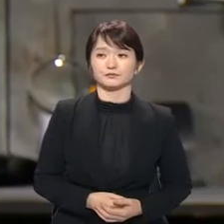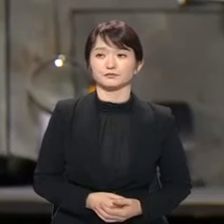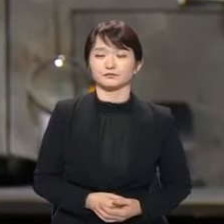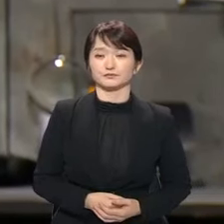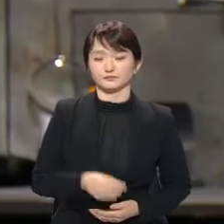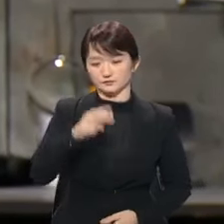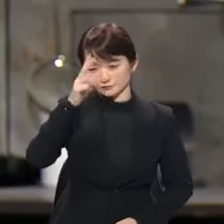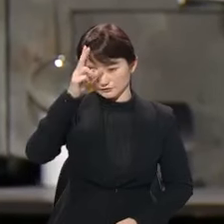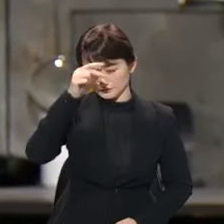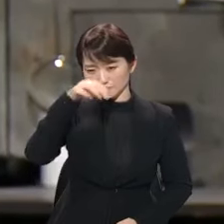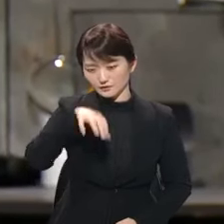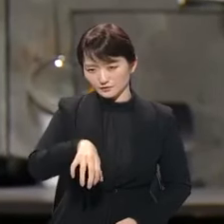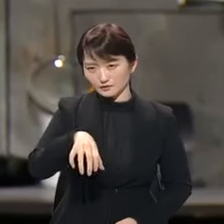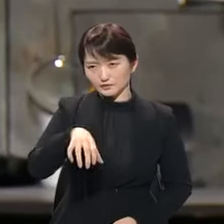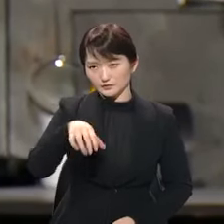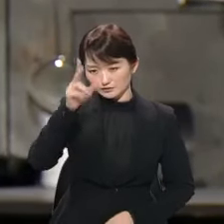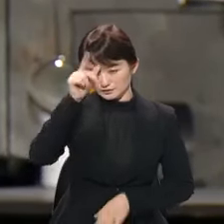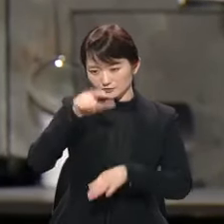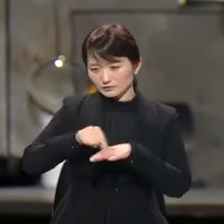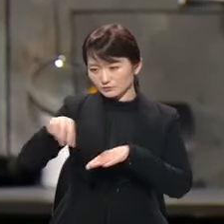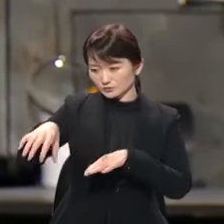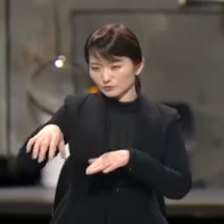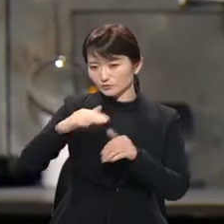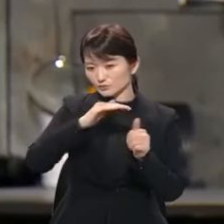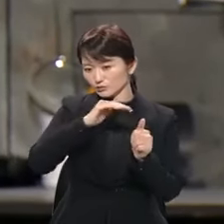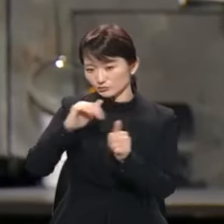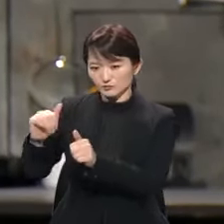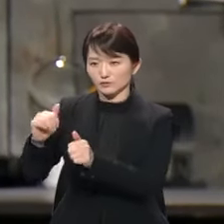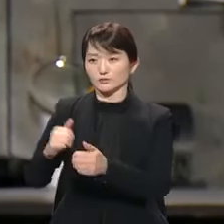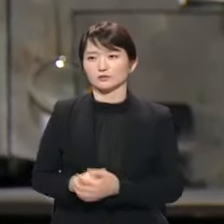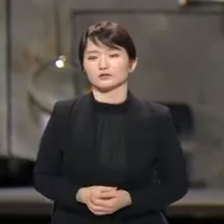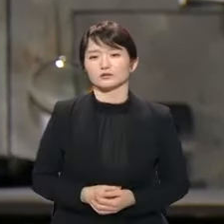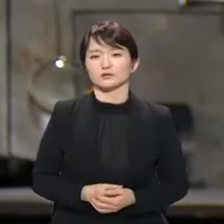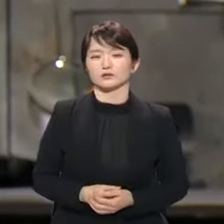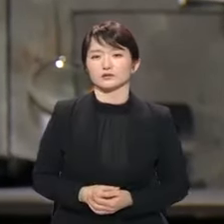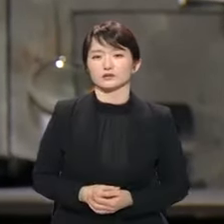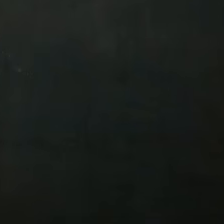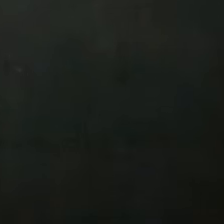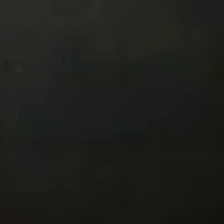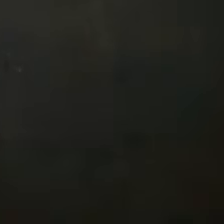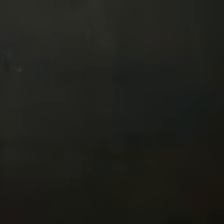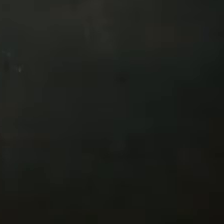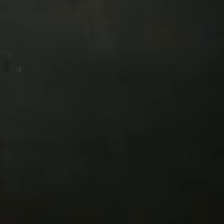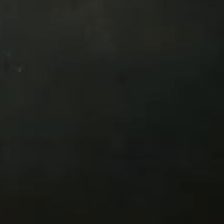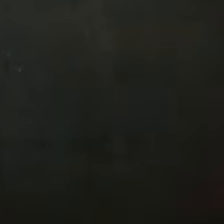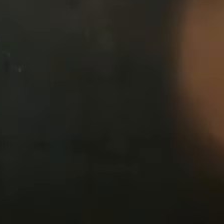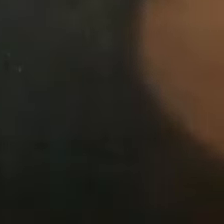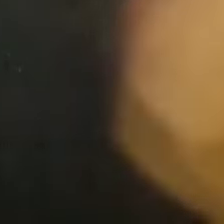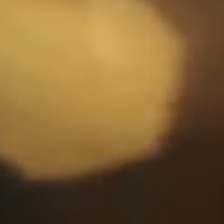파출소나 경찰서 가서 하니까 국민신문고로 신고를 하라고 얘기를 했다고 합니다.